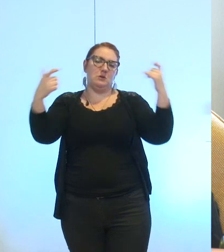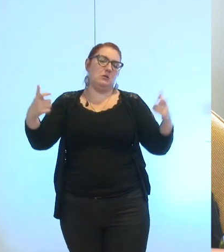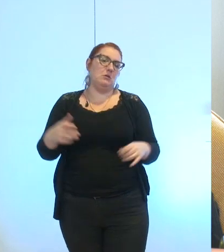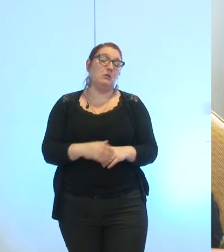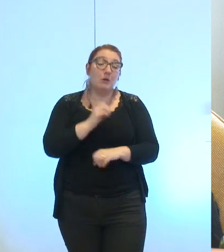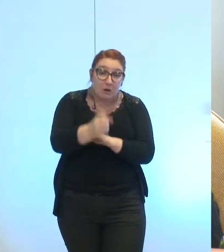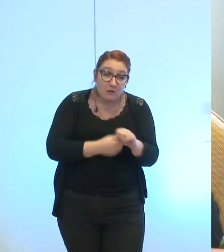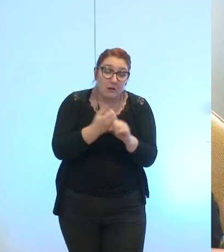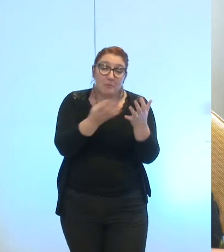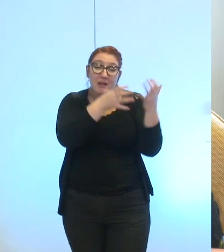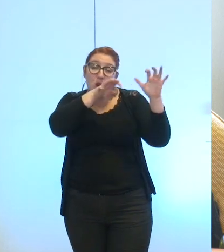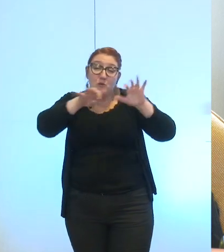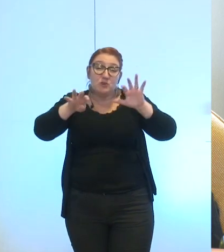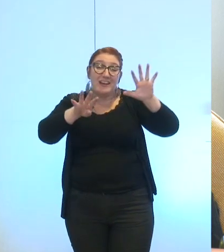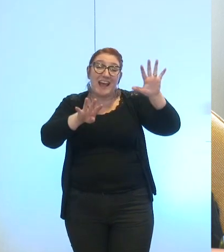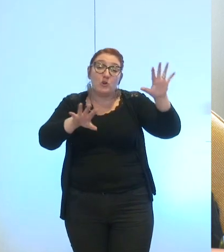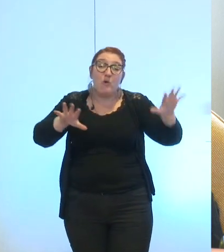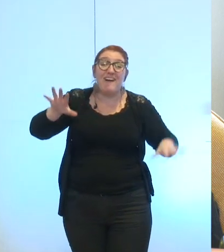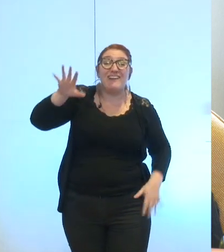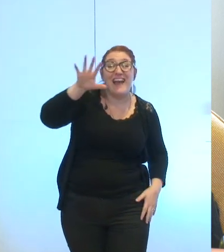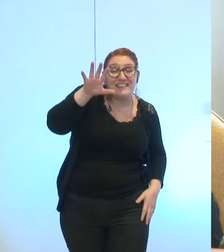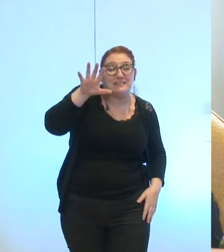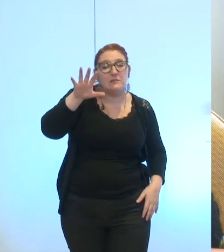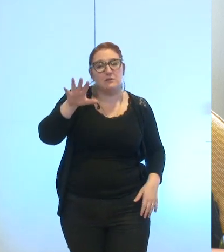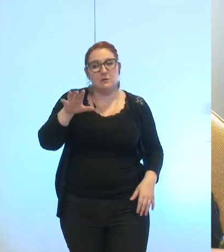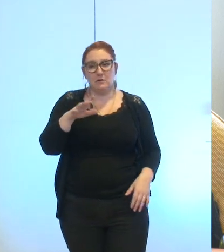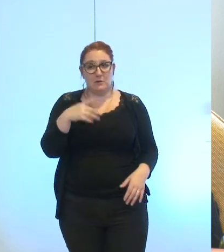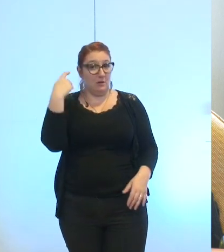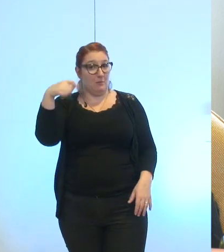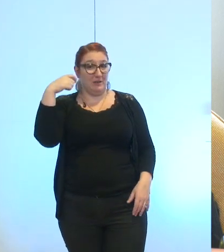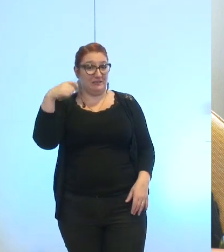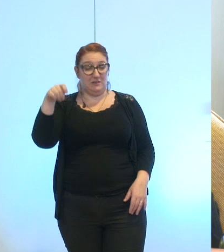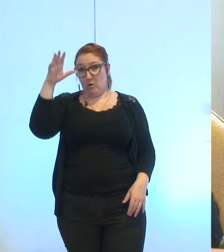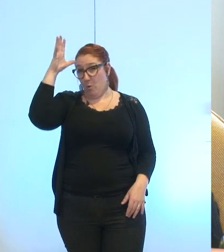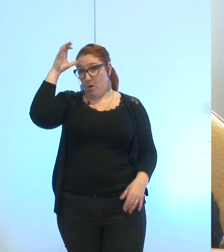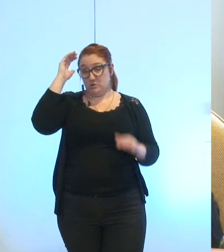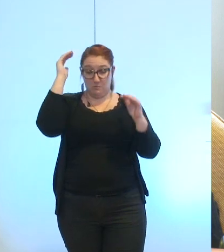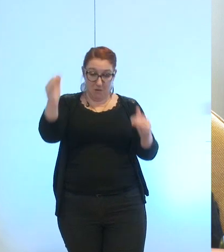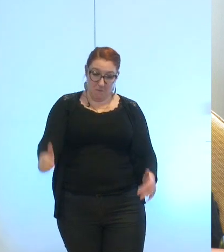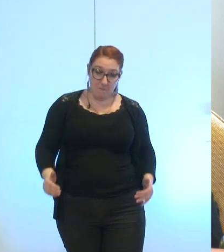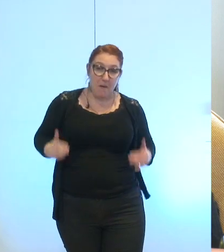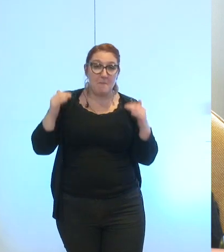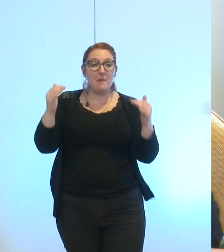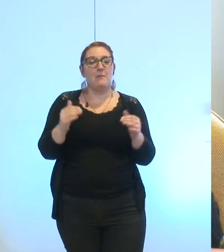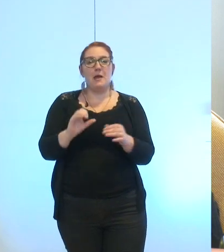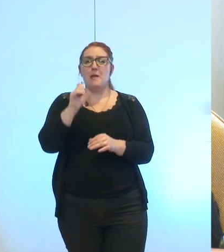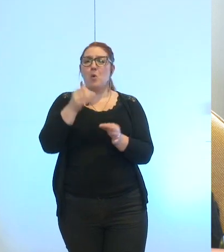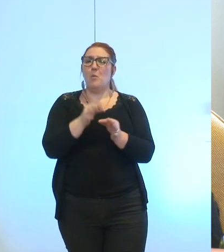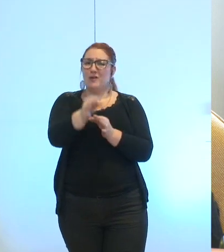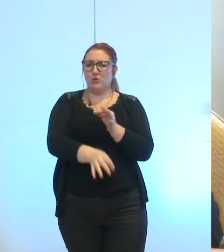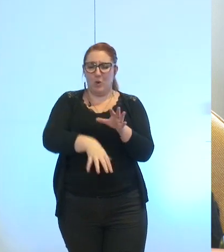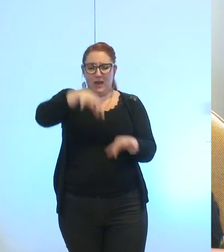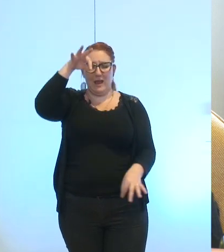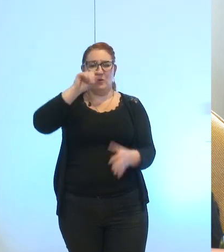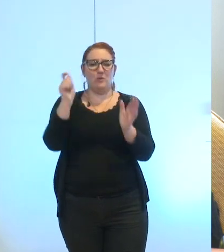en 1995 depuis il est toujours président des corgis d'orange et il a été réélu au premier tour en mars